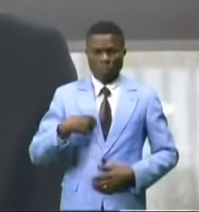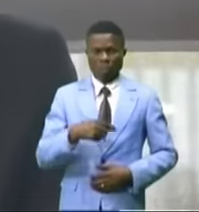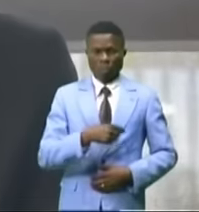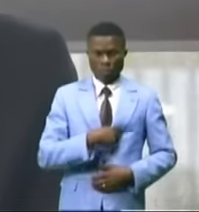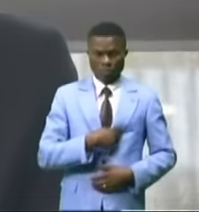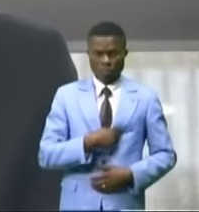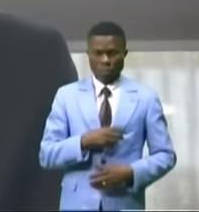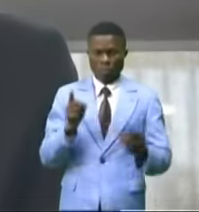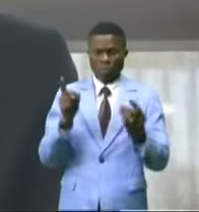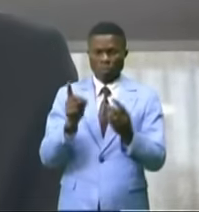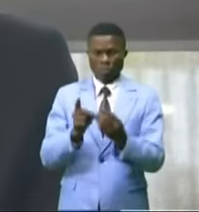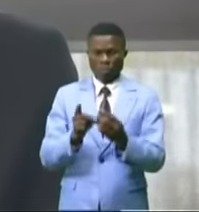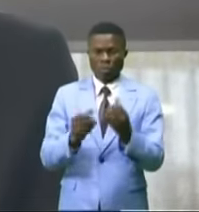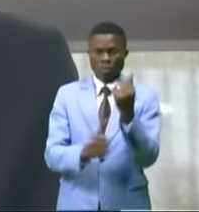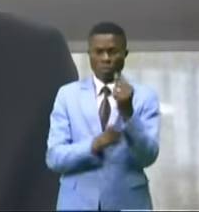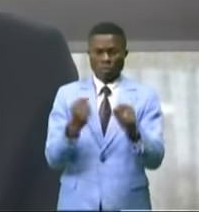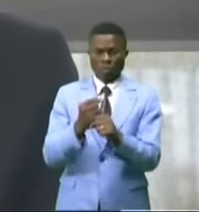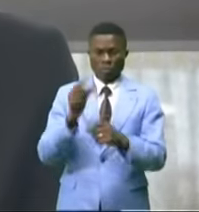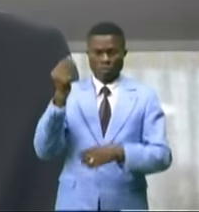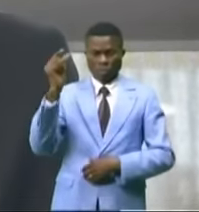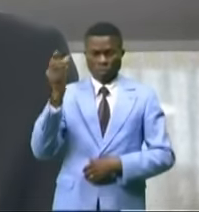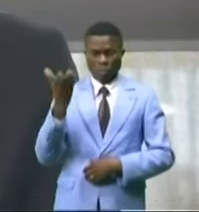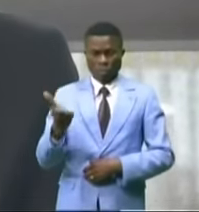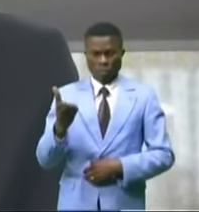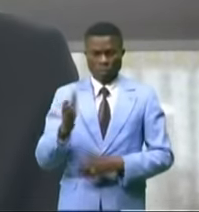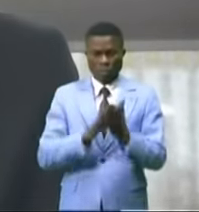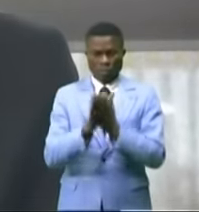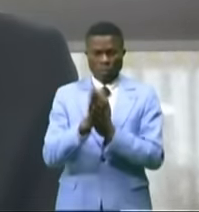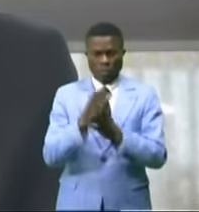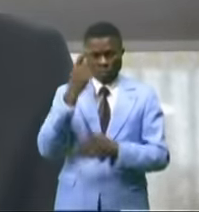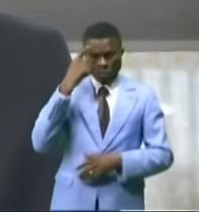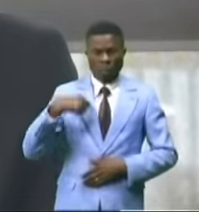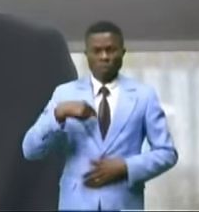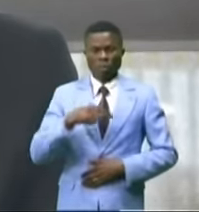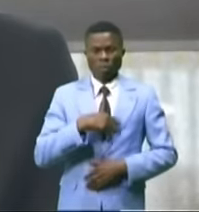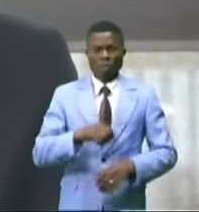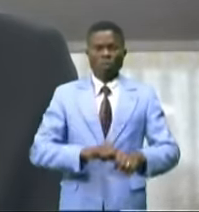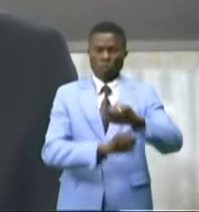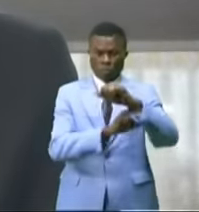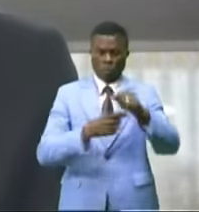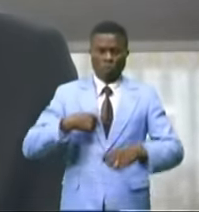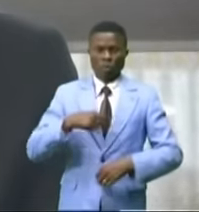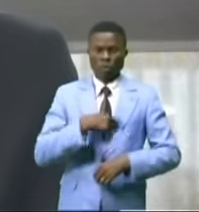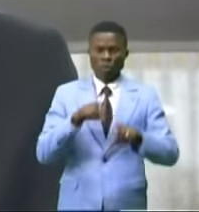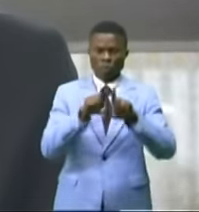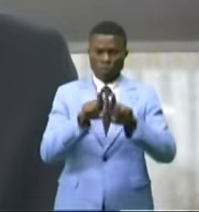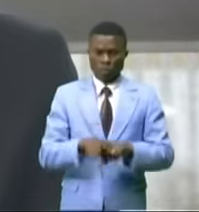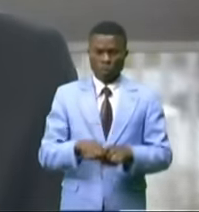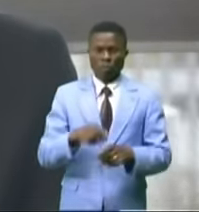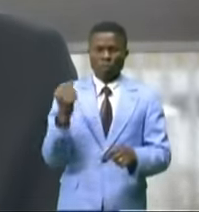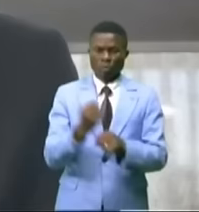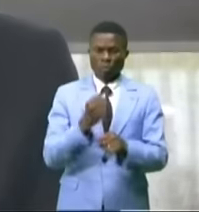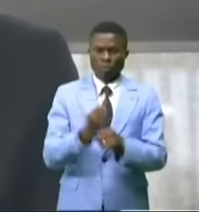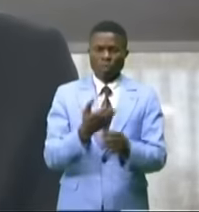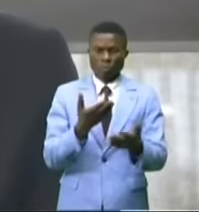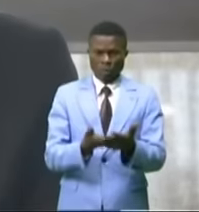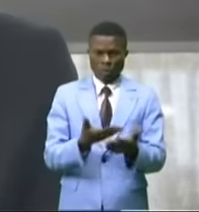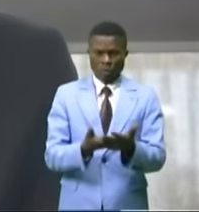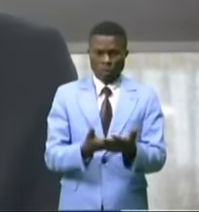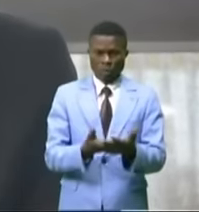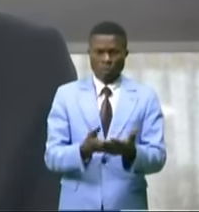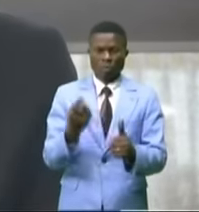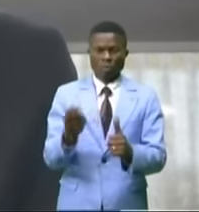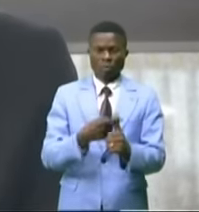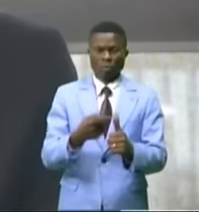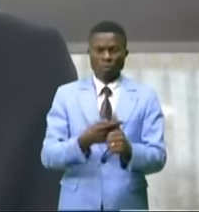les miniers et notre souhait est qu'ils nous accompagnent aussi également dans cette diversification,